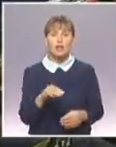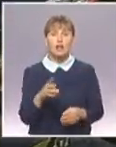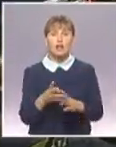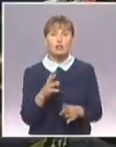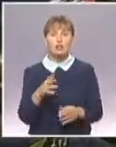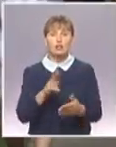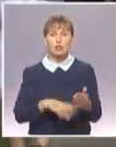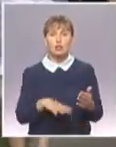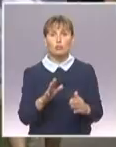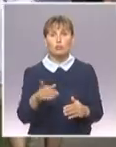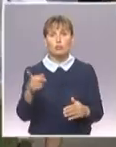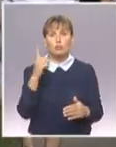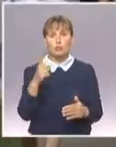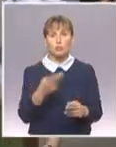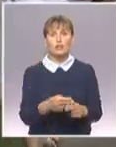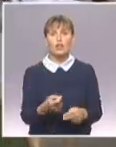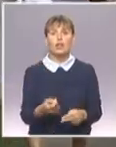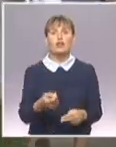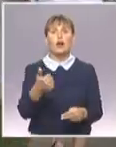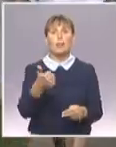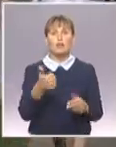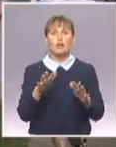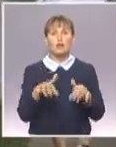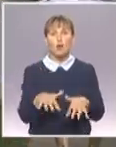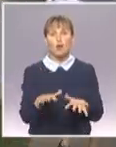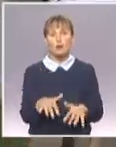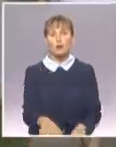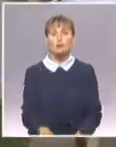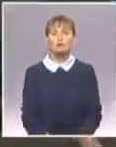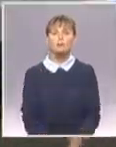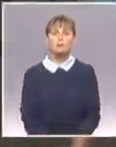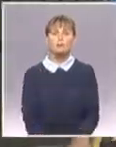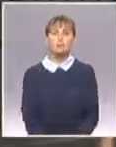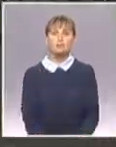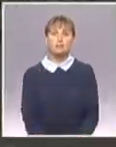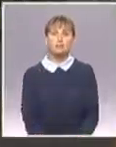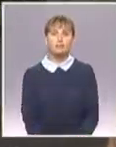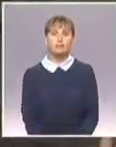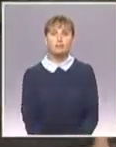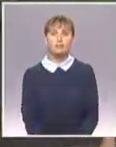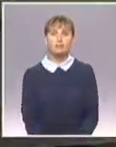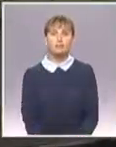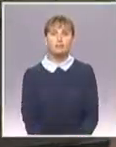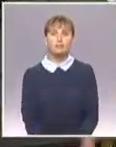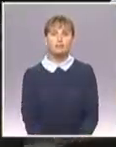штраф покажется сотовому оператору каплей в море. Ажар Оразбай, Ирлан Сагимбеков, телеканал Алматы.